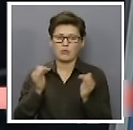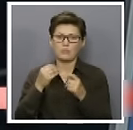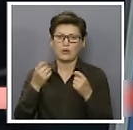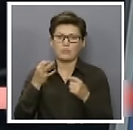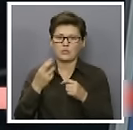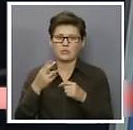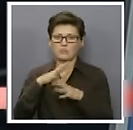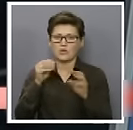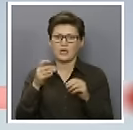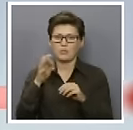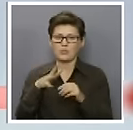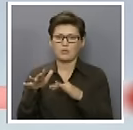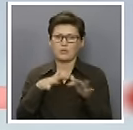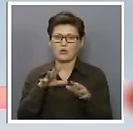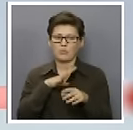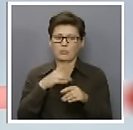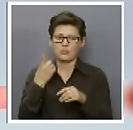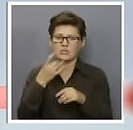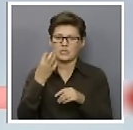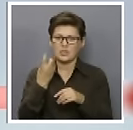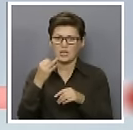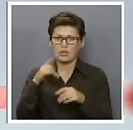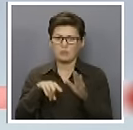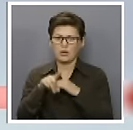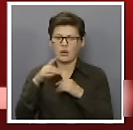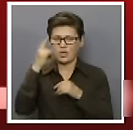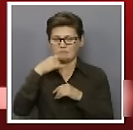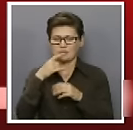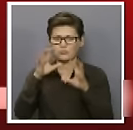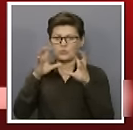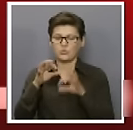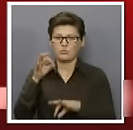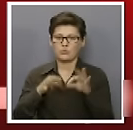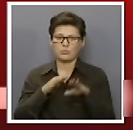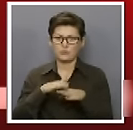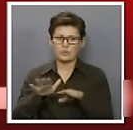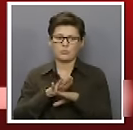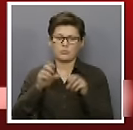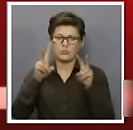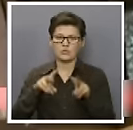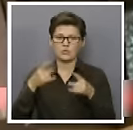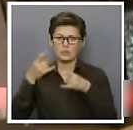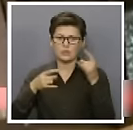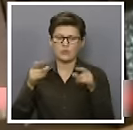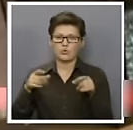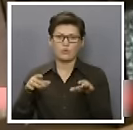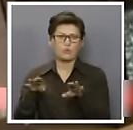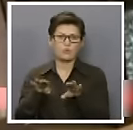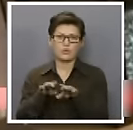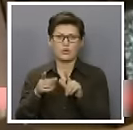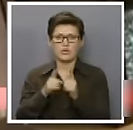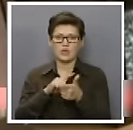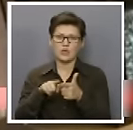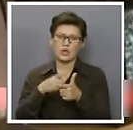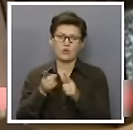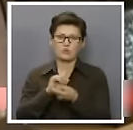базалары бар кабельдік операторлар болса, 1 шілдеден бастап отандық заңнаманың нормаларын орындамайтын арналарды өшіруге немесе ауыстыруға